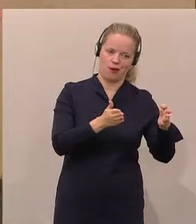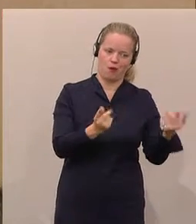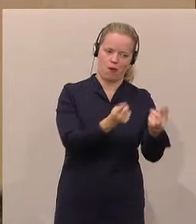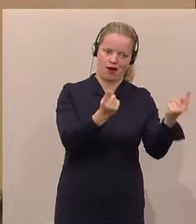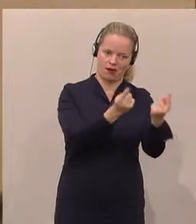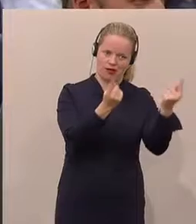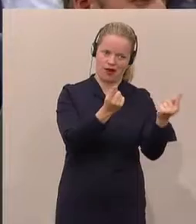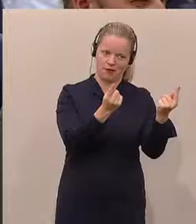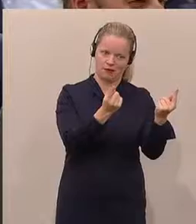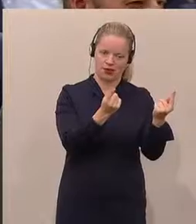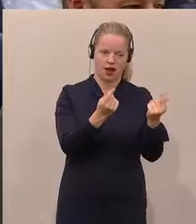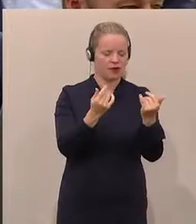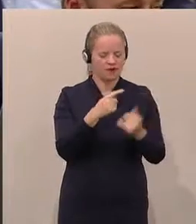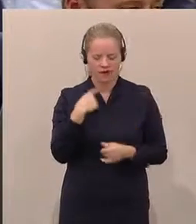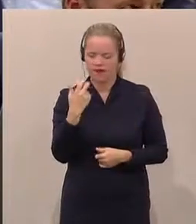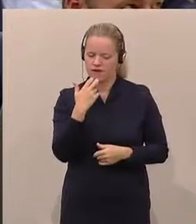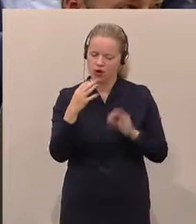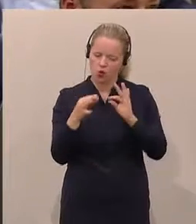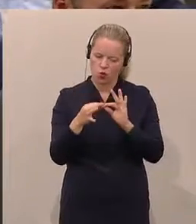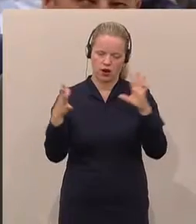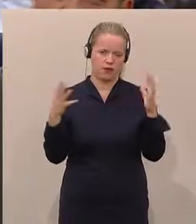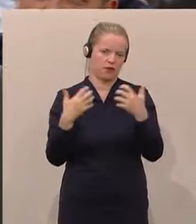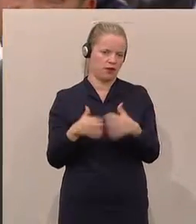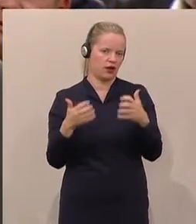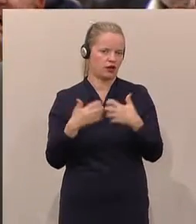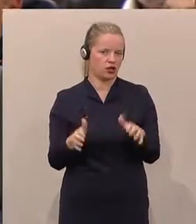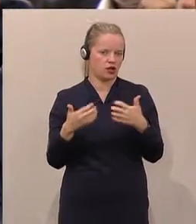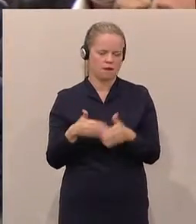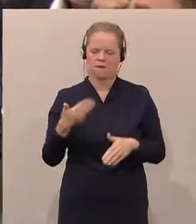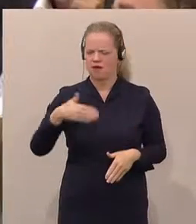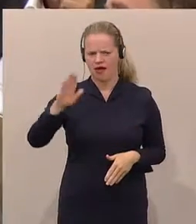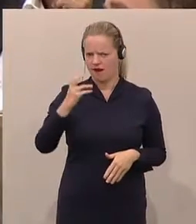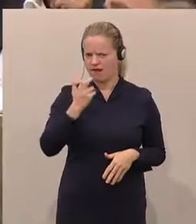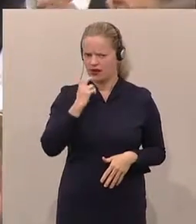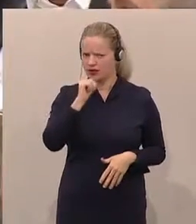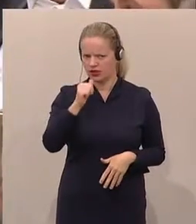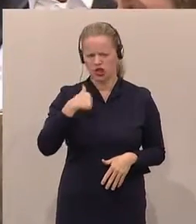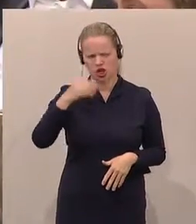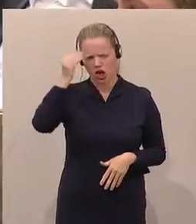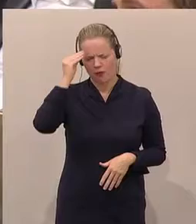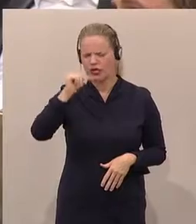nur eine unabhängige Berichterstattung. Das wollen wir. Mehr wollen wir nicht. Und ich glaube, das ist nicht zu viel verlangt.